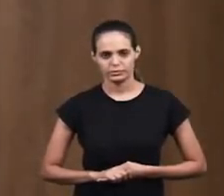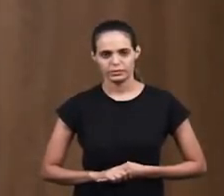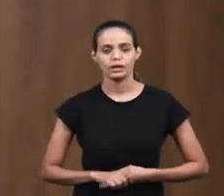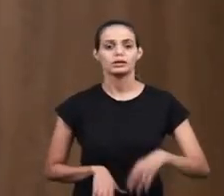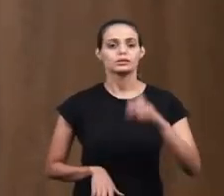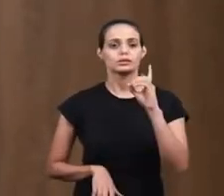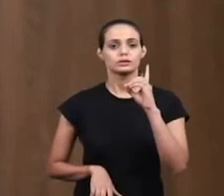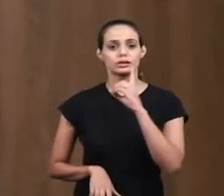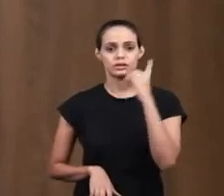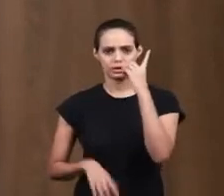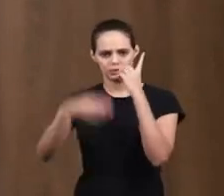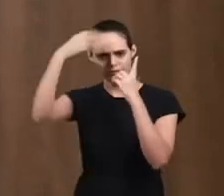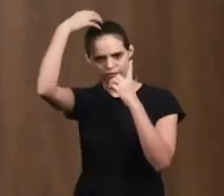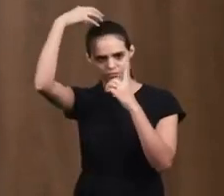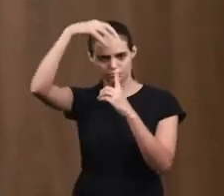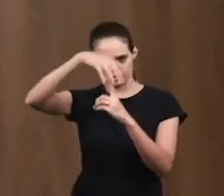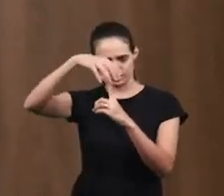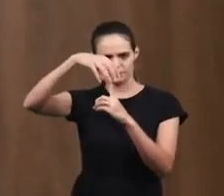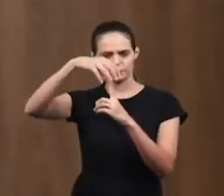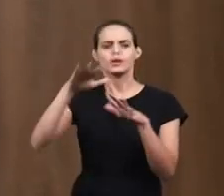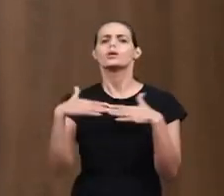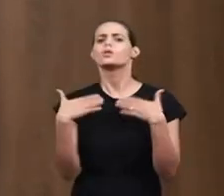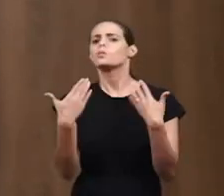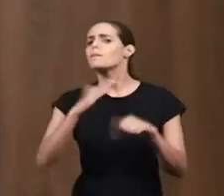Was war der größte Sieg Davids?